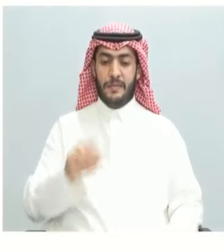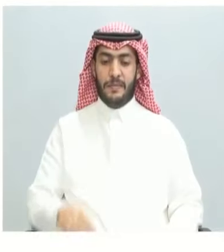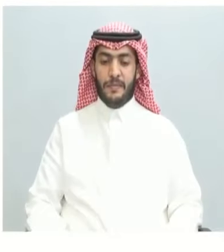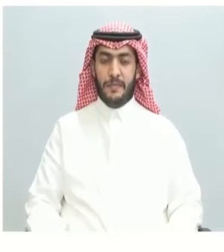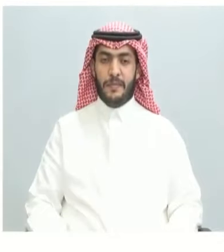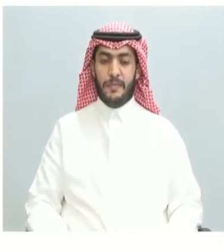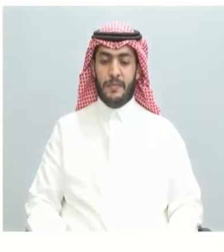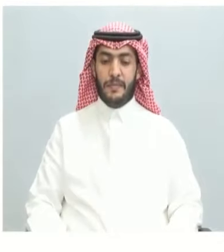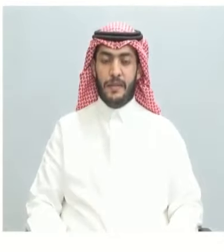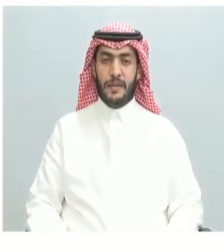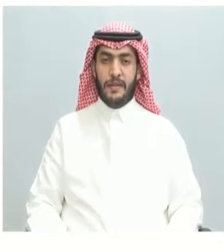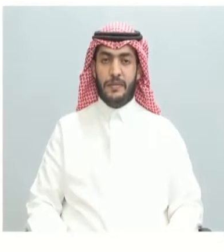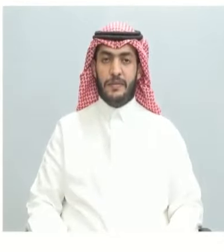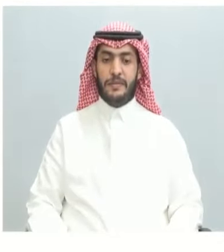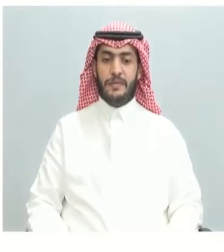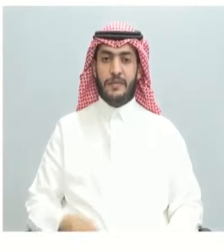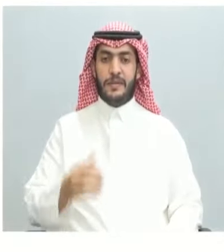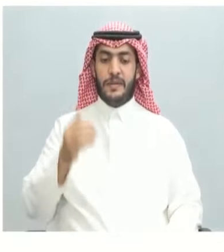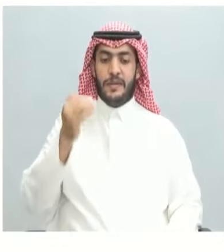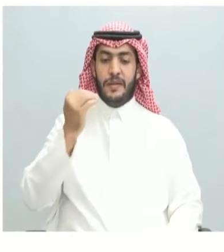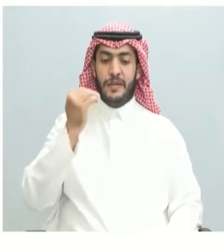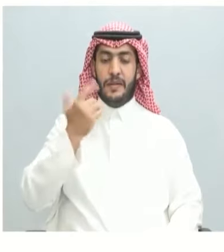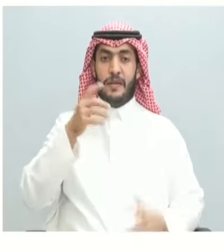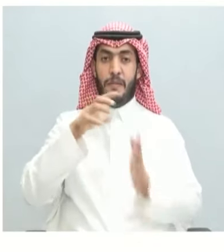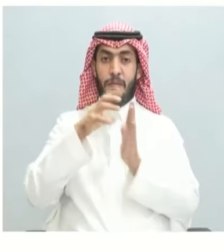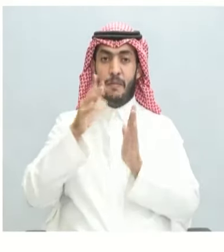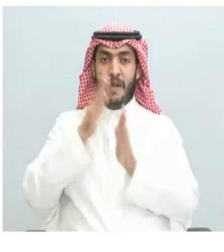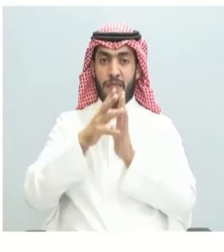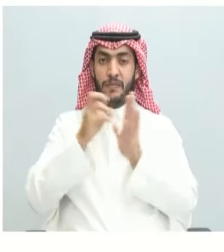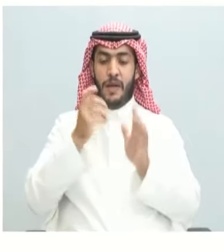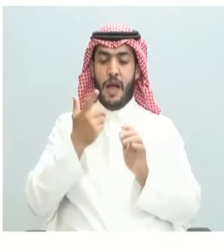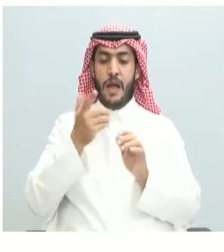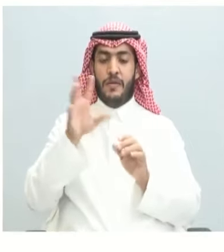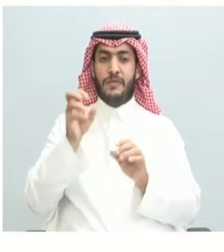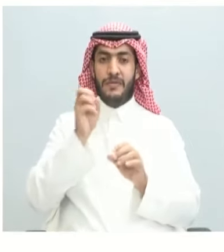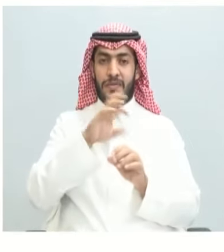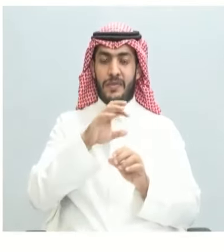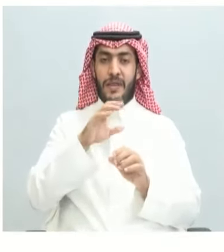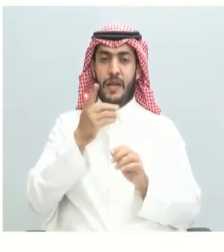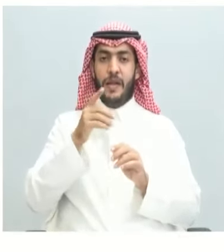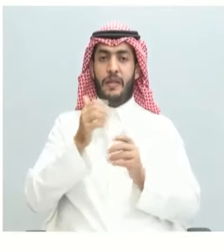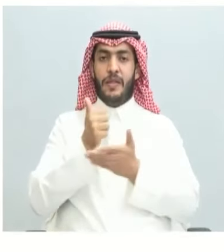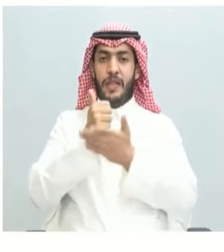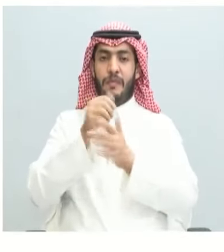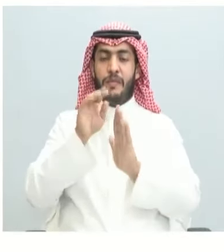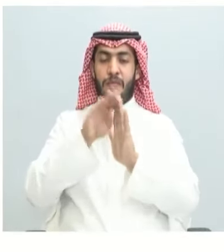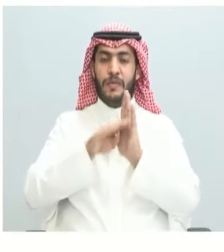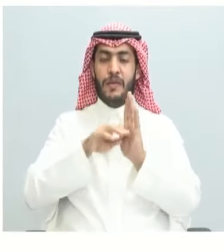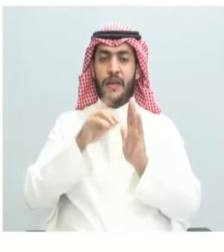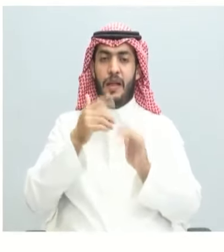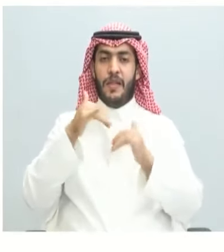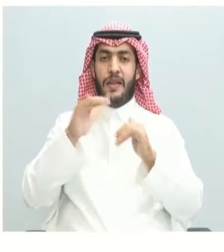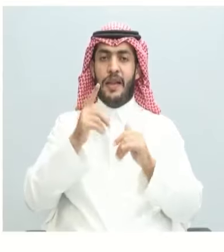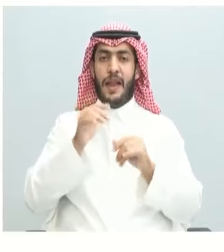فتظهر لنا الشاشه الخاصه بالمشاركه فنستطيع اما نسخ الملف او استخدامه في الون نوت او في مركز تقديم الملاحظات او عن